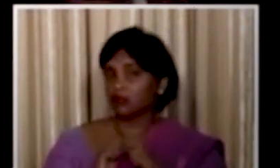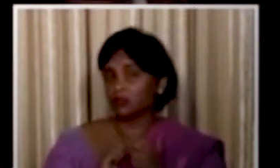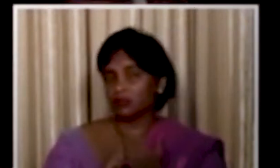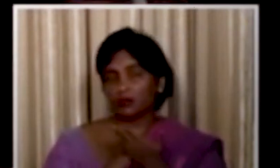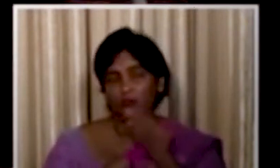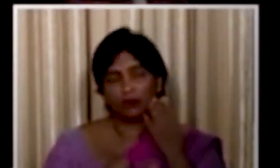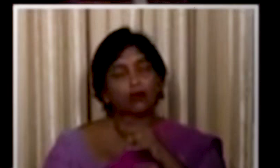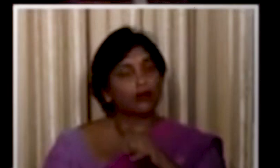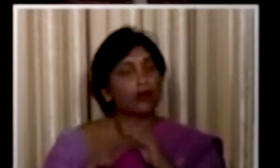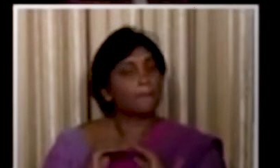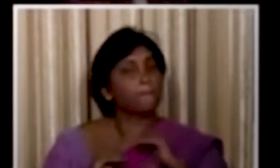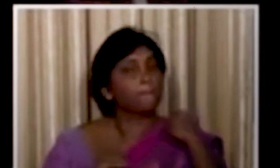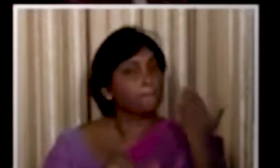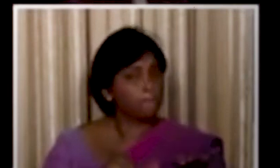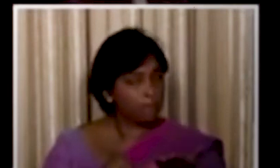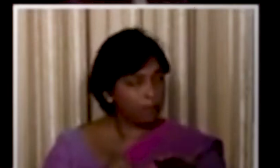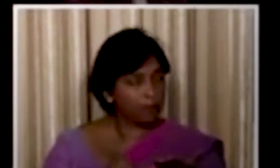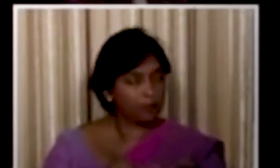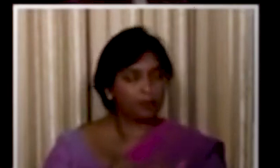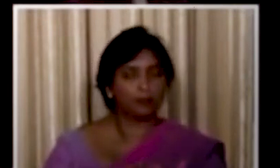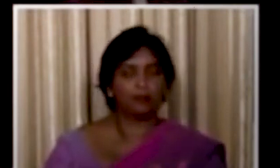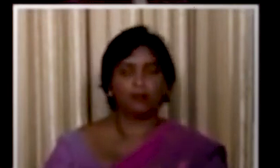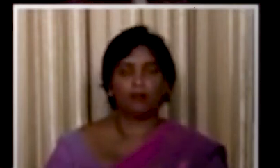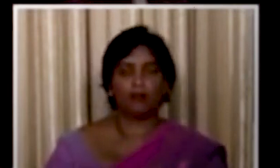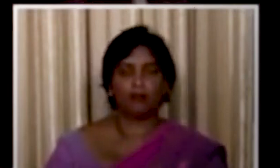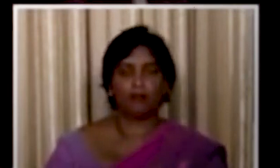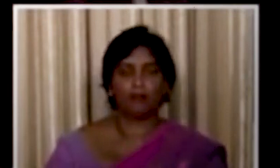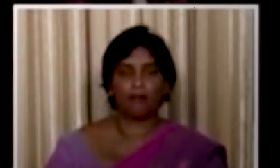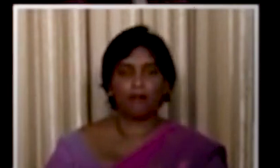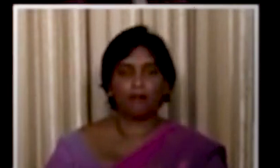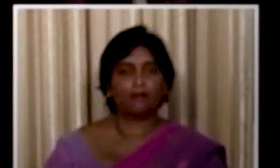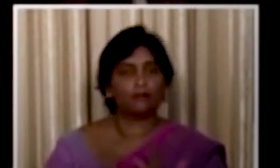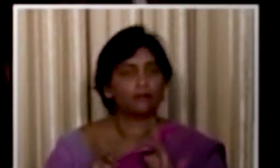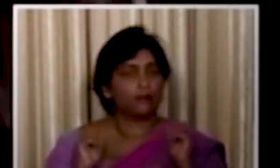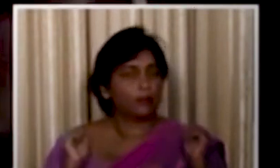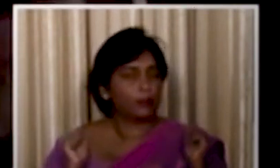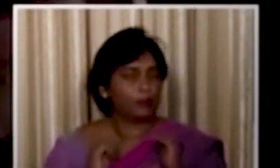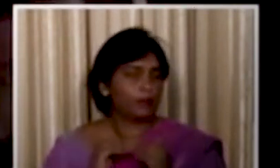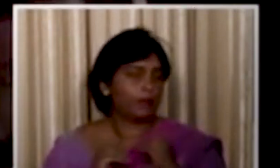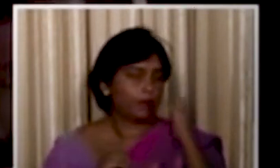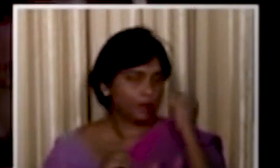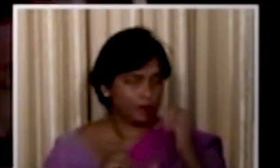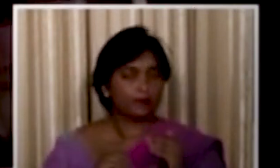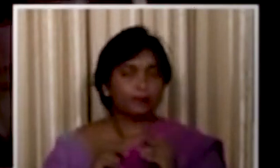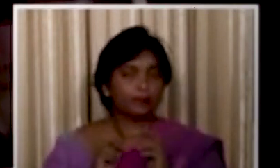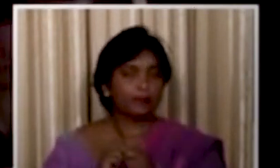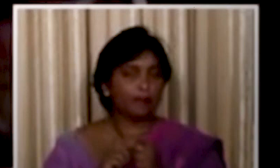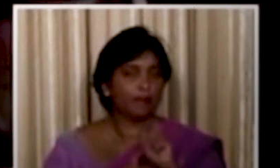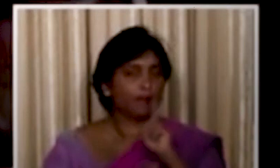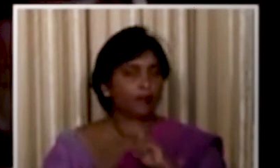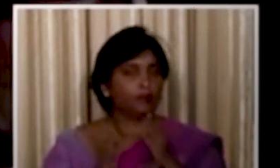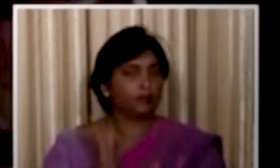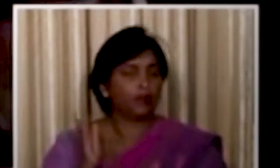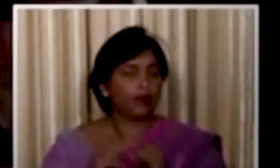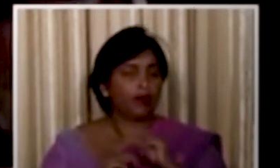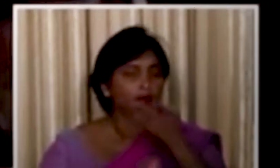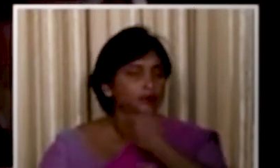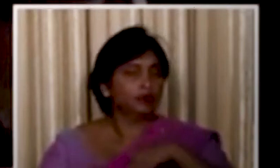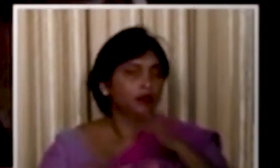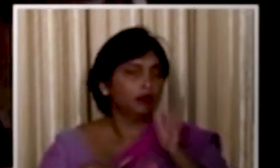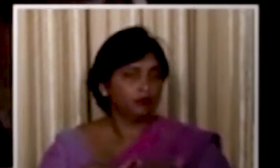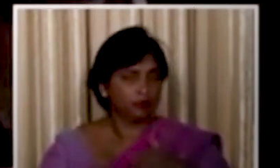கொடூரமான சூழ்நிலையில் மக்கள் பாராளுமன்ற உறுப்பினர்கள் தள்ளப்படுவார்கள். அண்மையில் அனுராதபுரத்தைச்